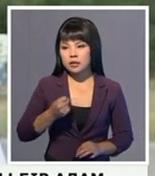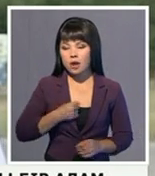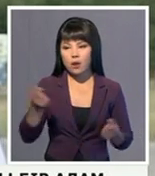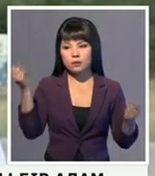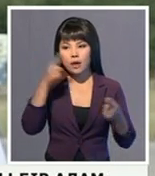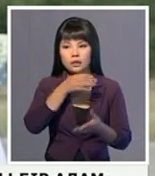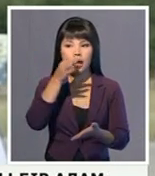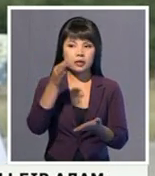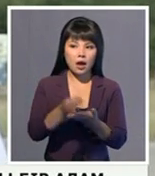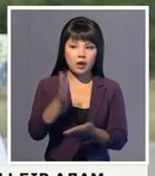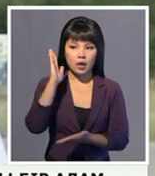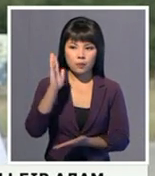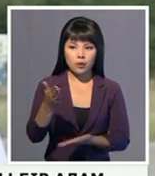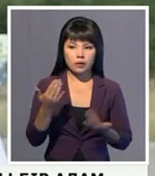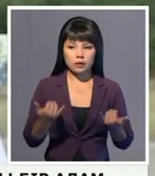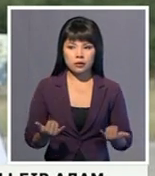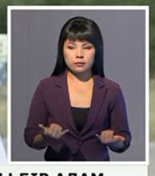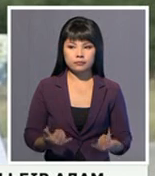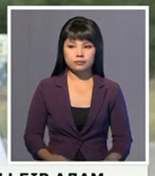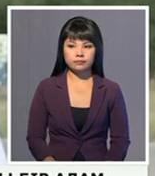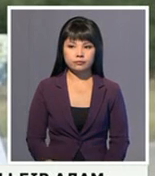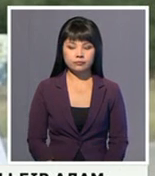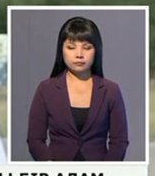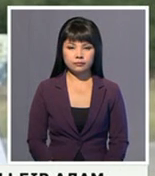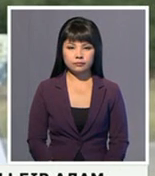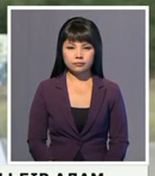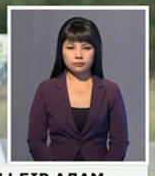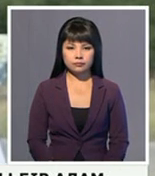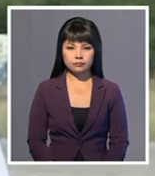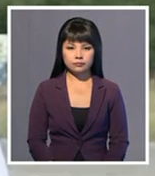анықтап жатыр. Оқиға орнынан Дәурен Дарьябек, Ерболат Қуаныш, Ұлттық арна үшін.